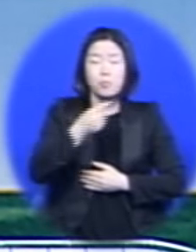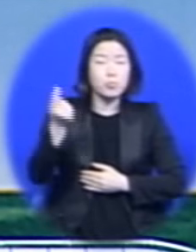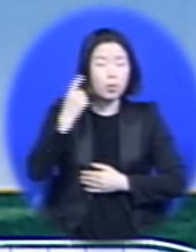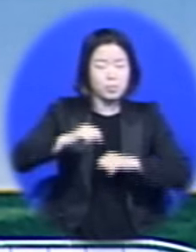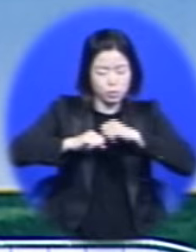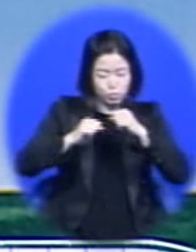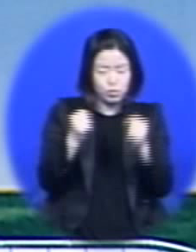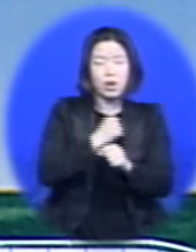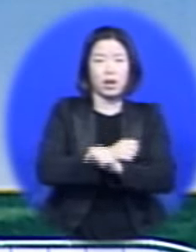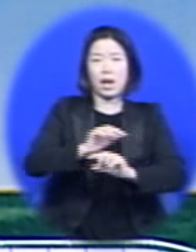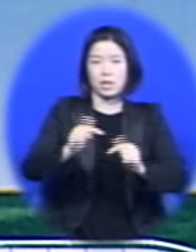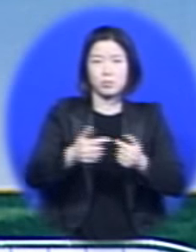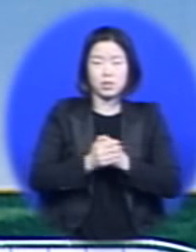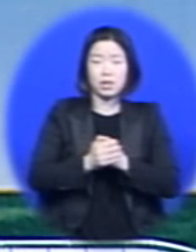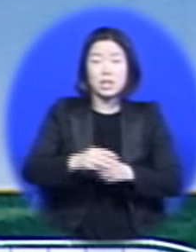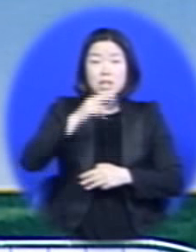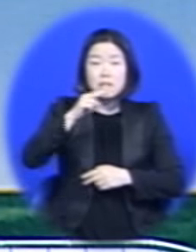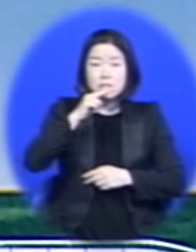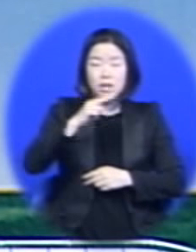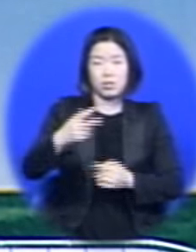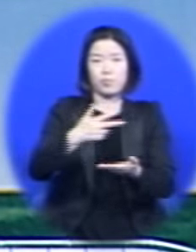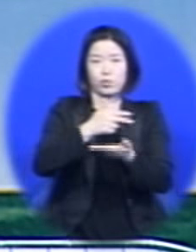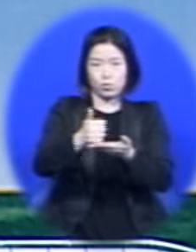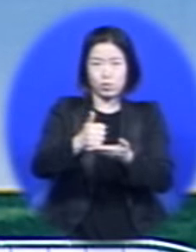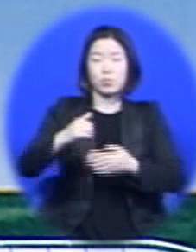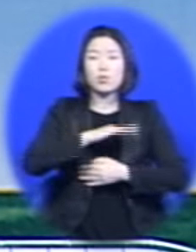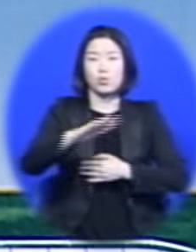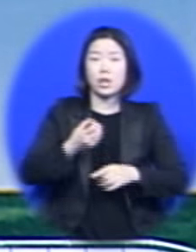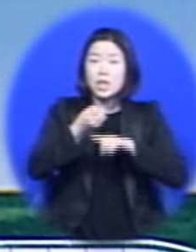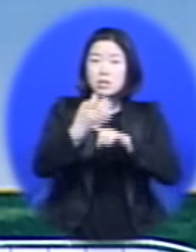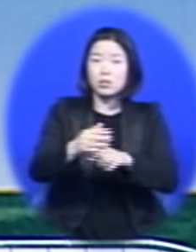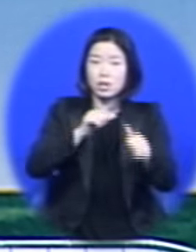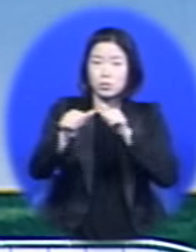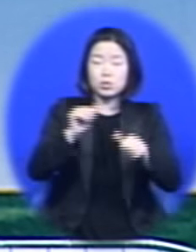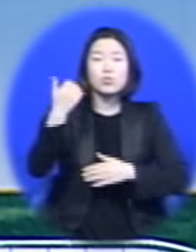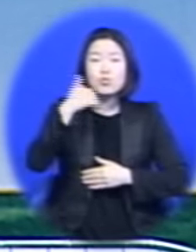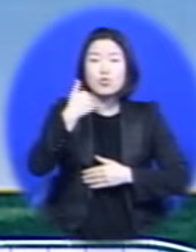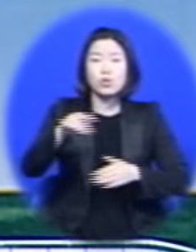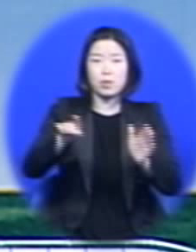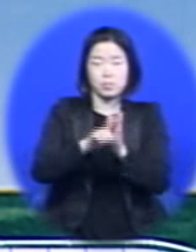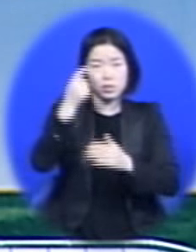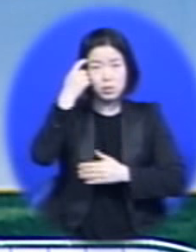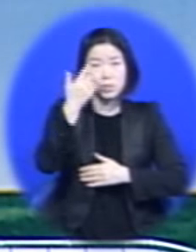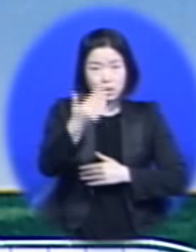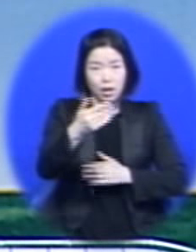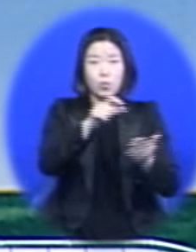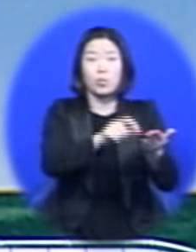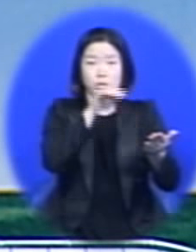것은 아닙니다. 이사야는 주님, 우리가 전하는 소식을 누가 믿었습니까? 하고